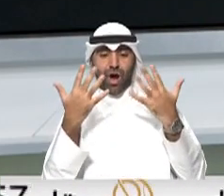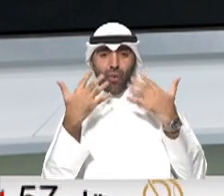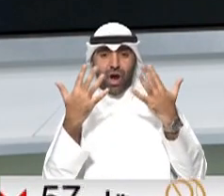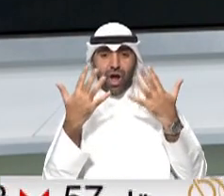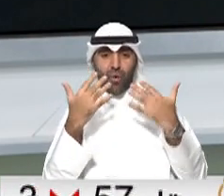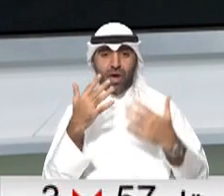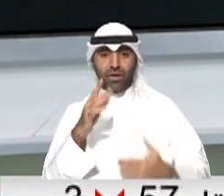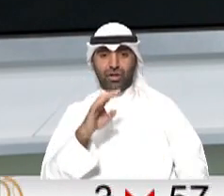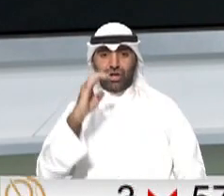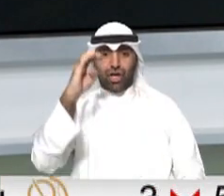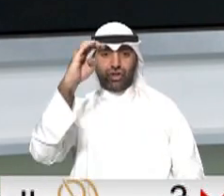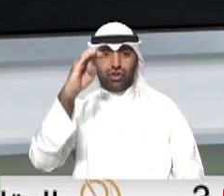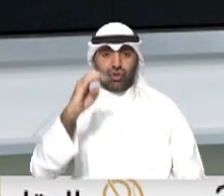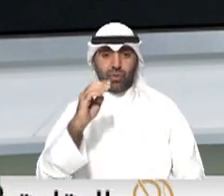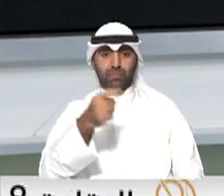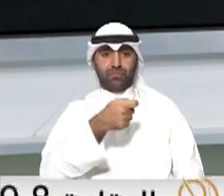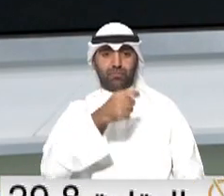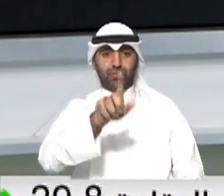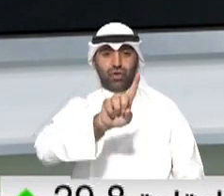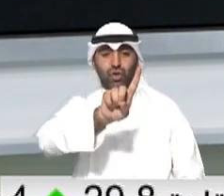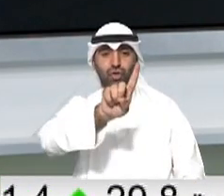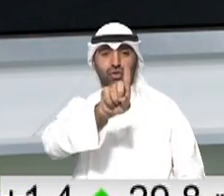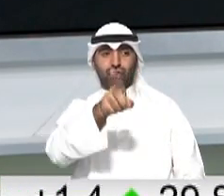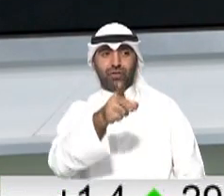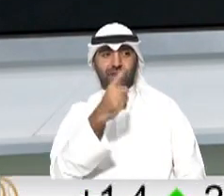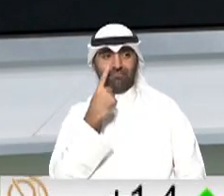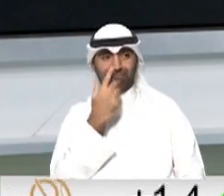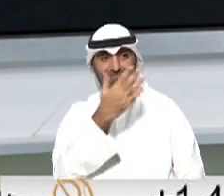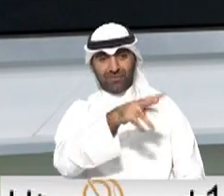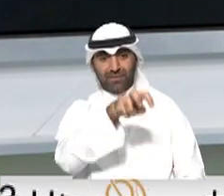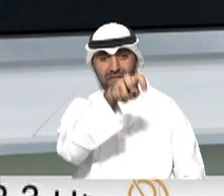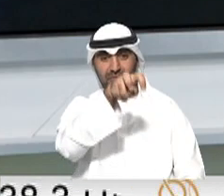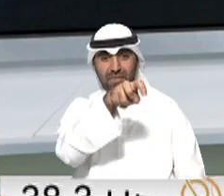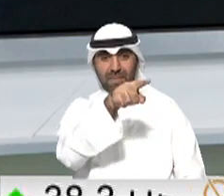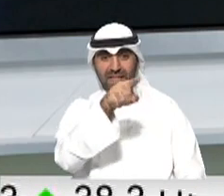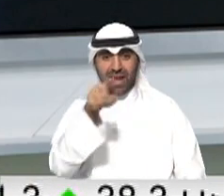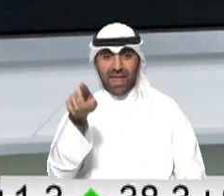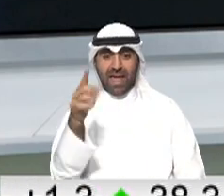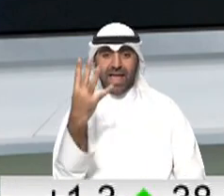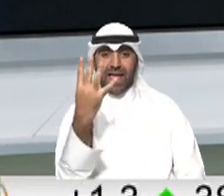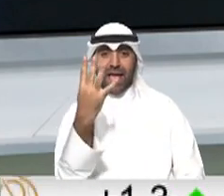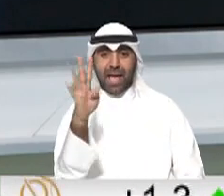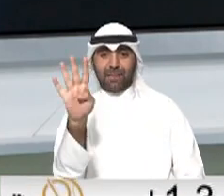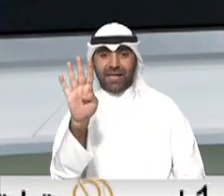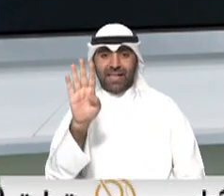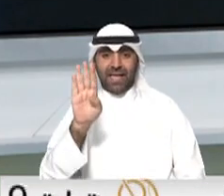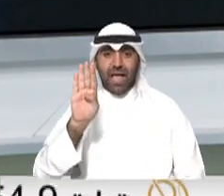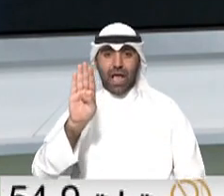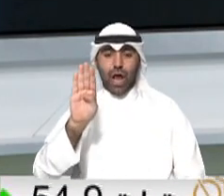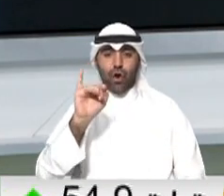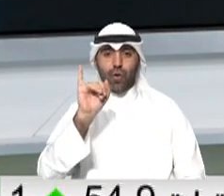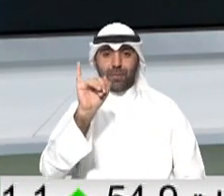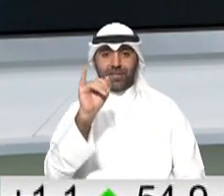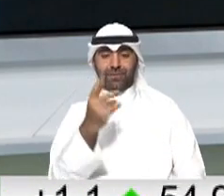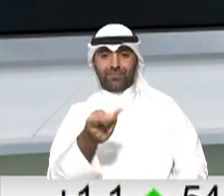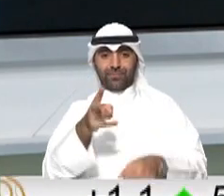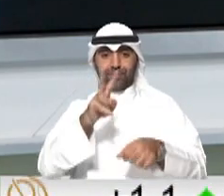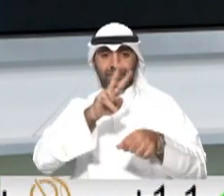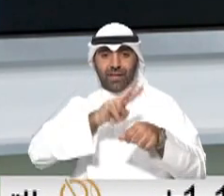40 كيلو متر في الساعة تزامنا مع تكون السحب الرعدية المتوقعة. أما بالنسبة